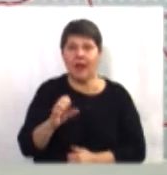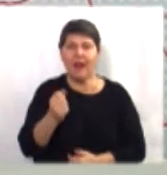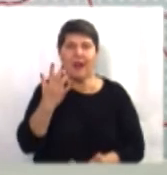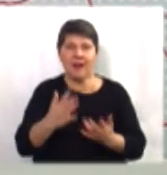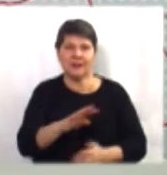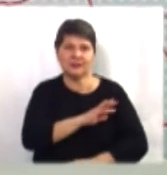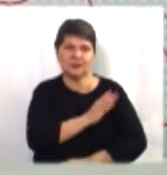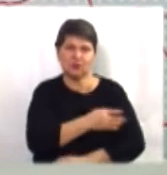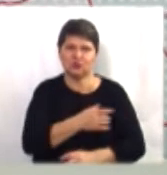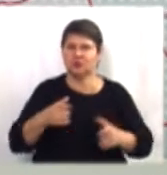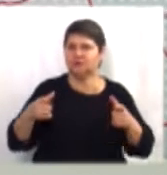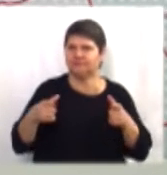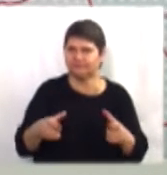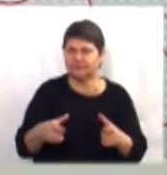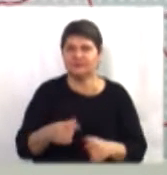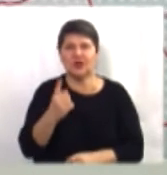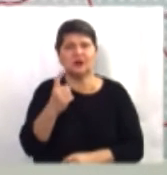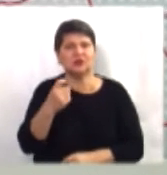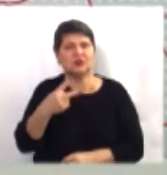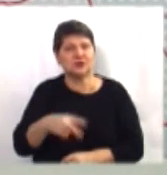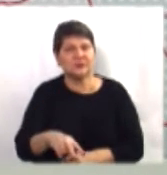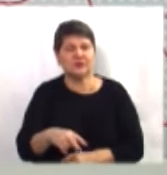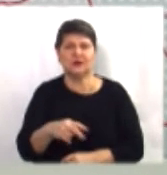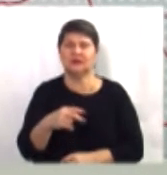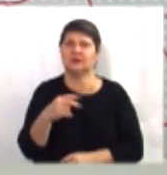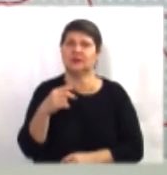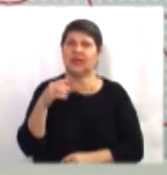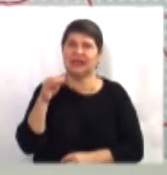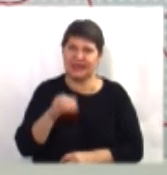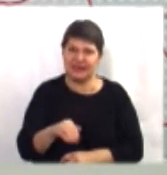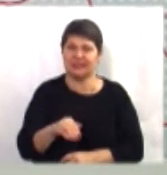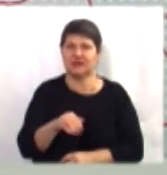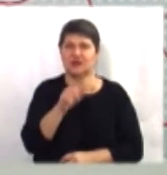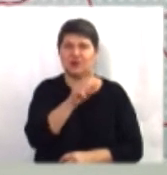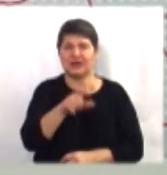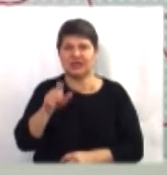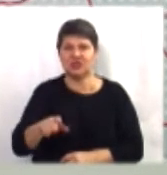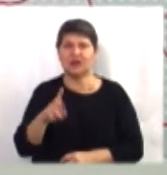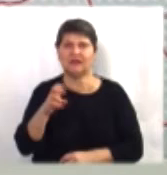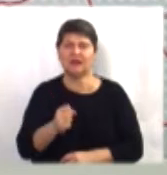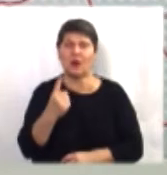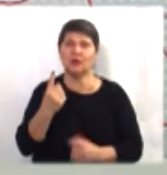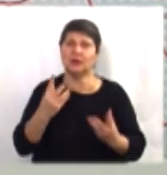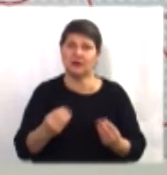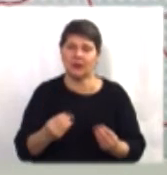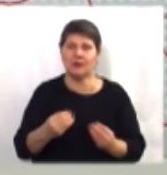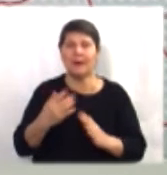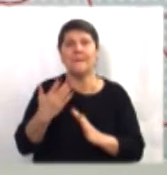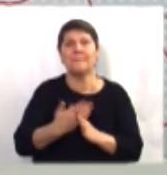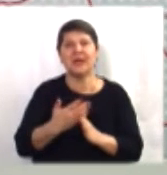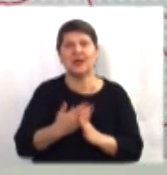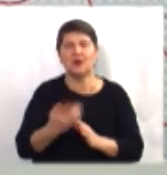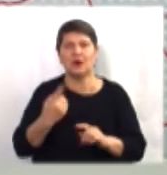потужні обмеження, то навіть 120-130 тисяч пасажирів на день. З них пільгова категорія –